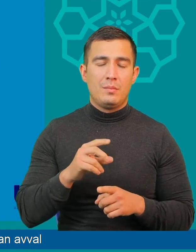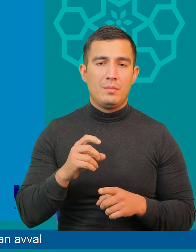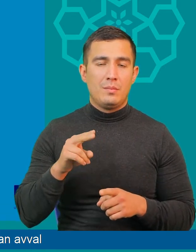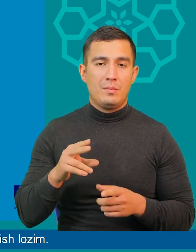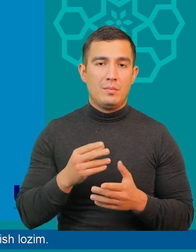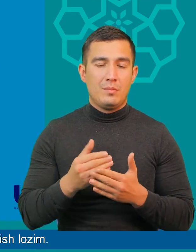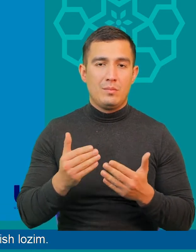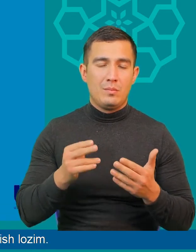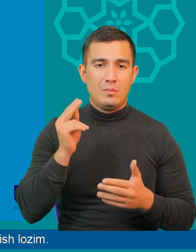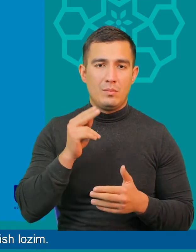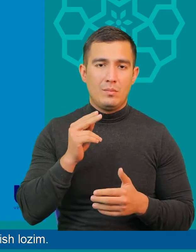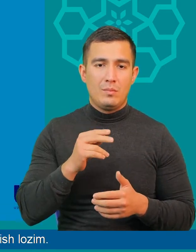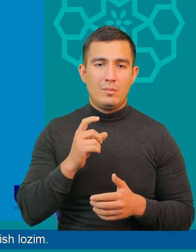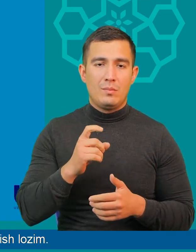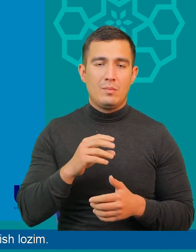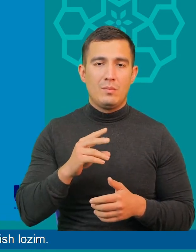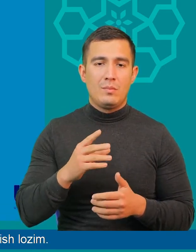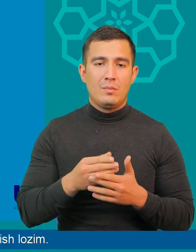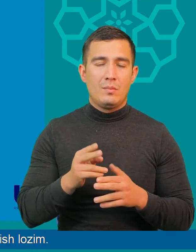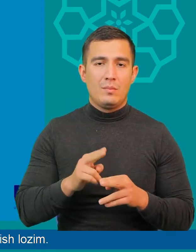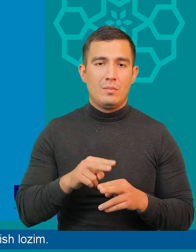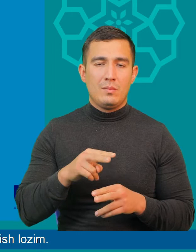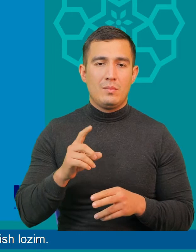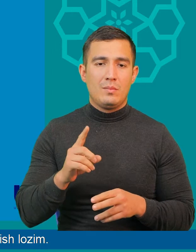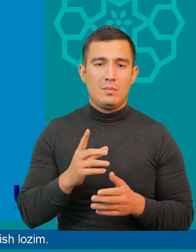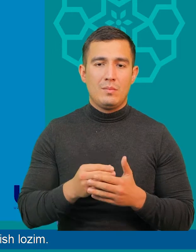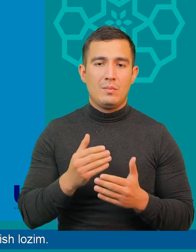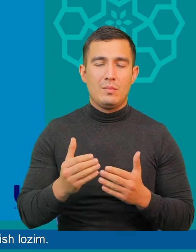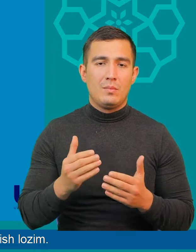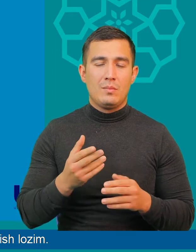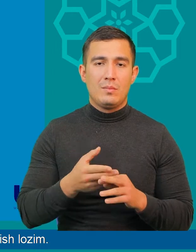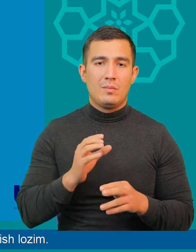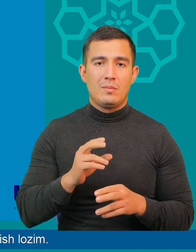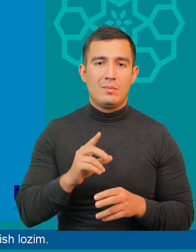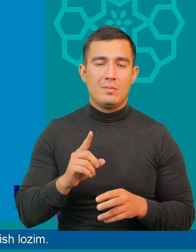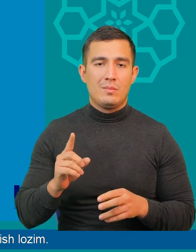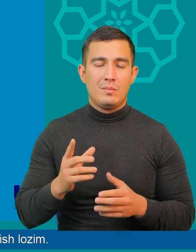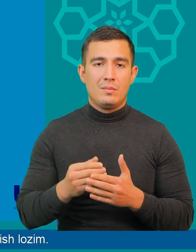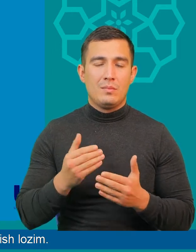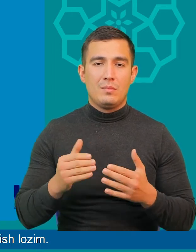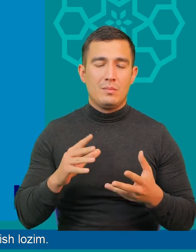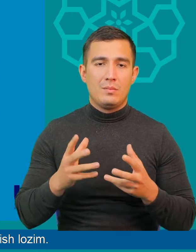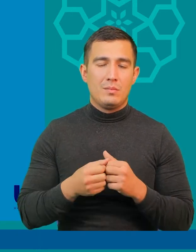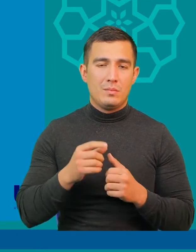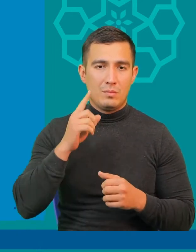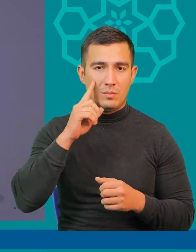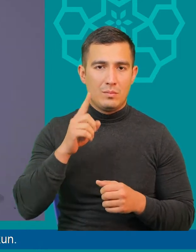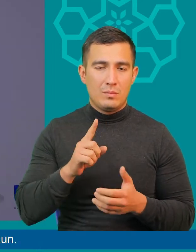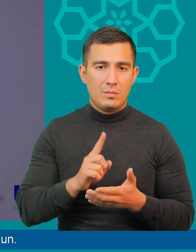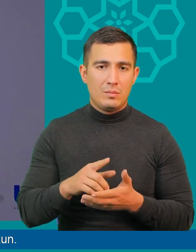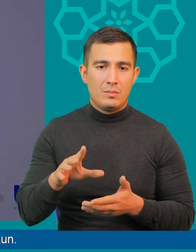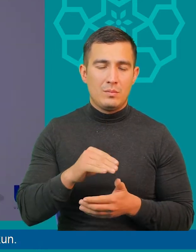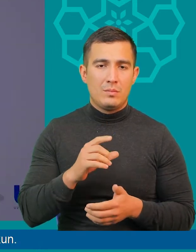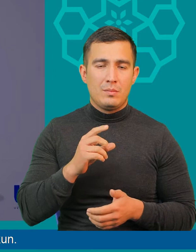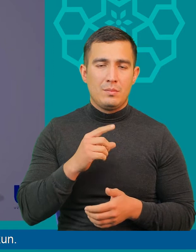uchun avval HTML, CSS va JavaScript dasturlash tillaridan xabardor bo'lish lozim.